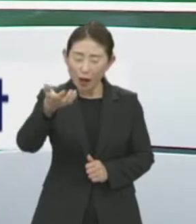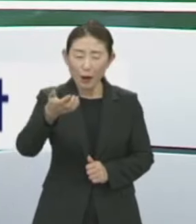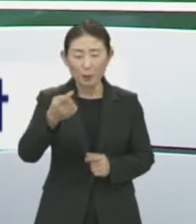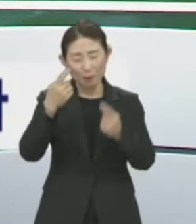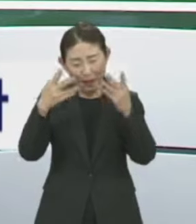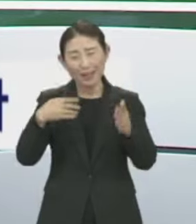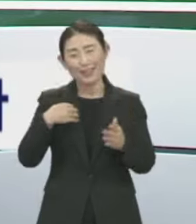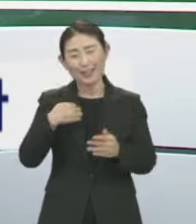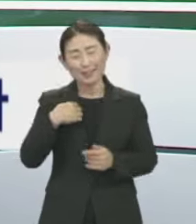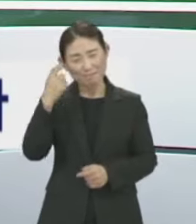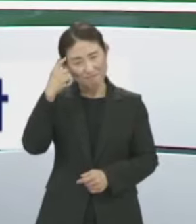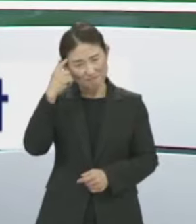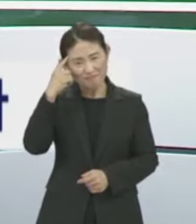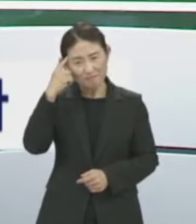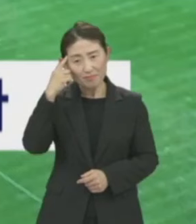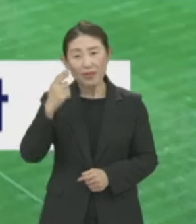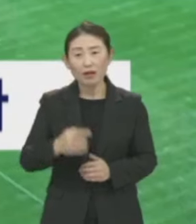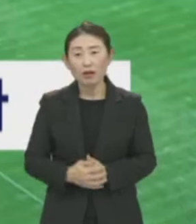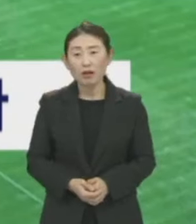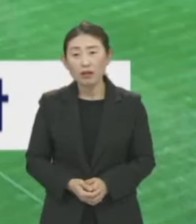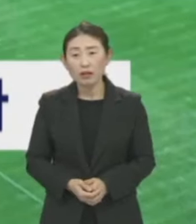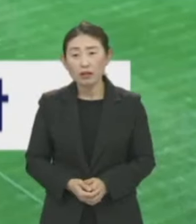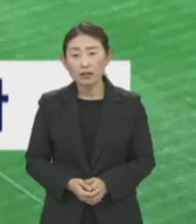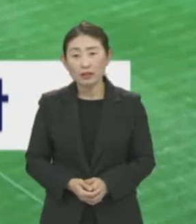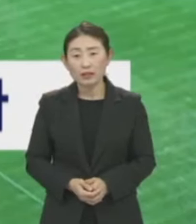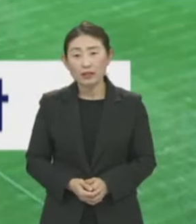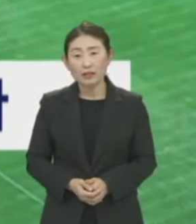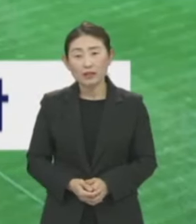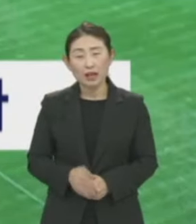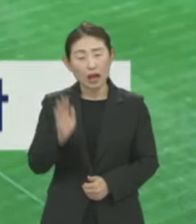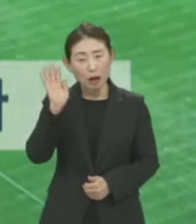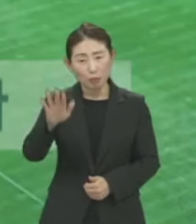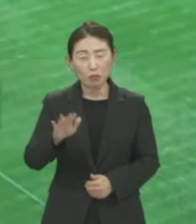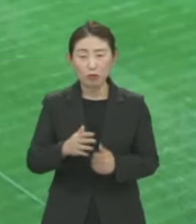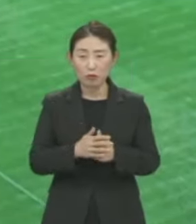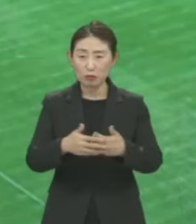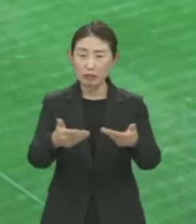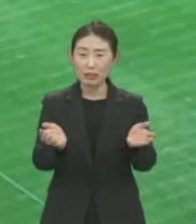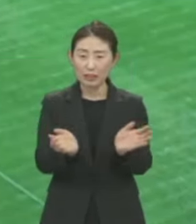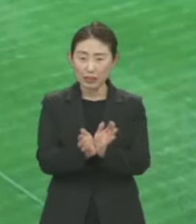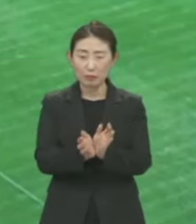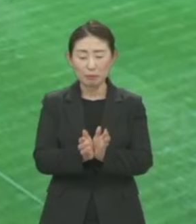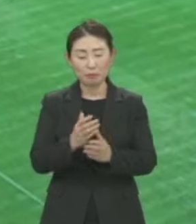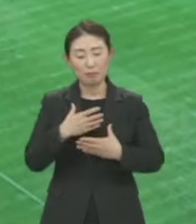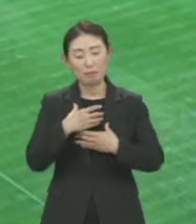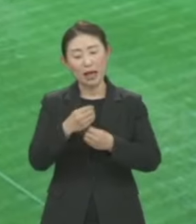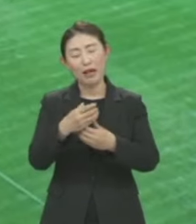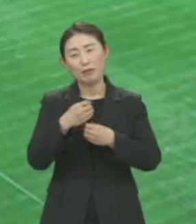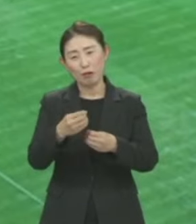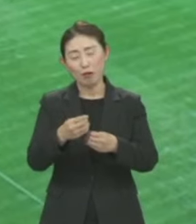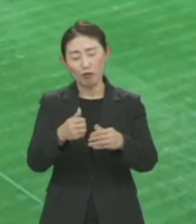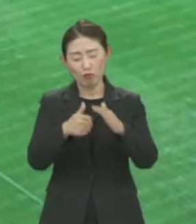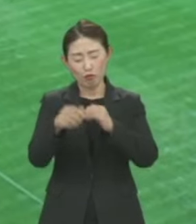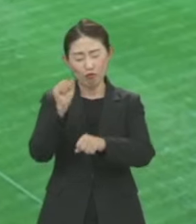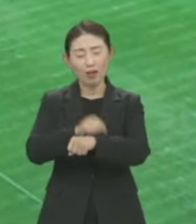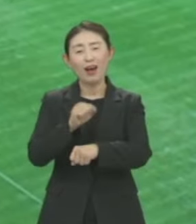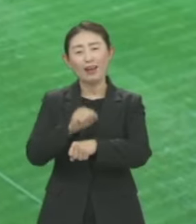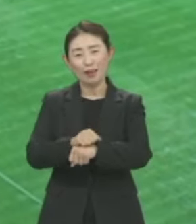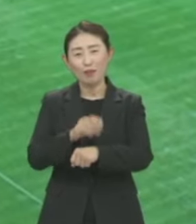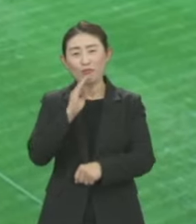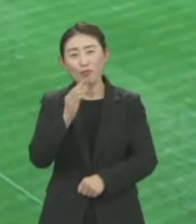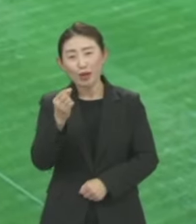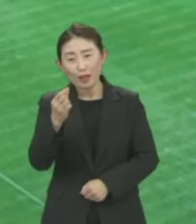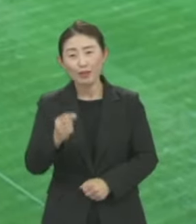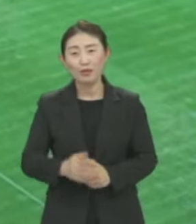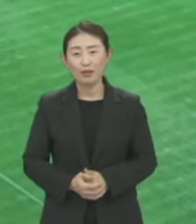있었고요 가은 갈수록 어 지금도 진행지면 가은 갈수록 팀이 좀 안정화되는 것이 좀 보였기 때문에 조금 우리가